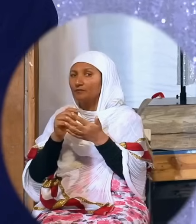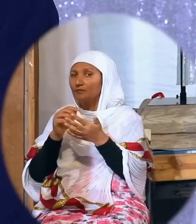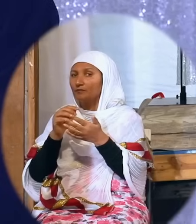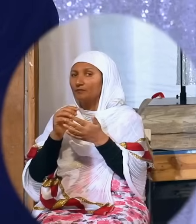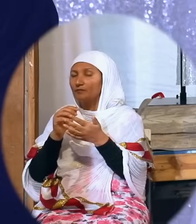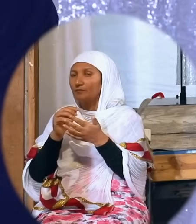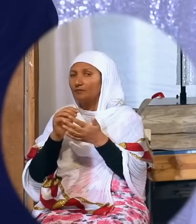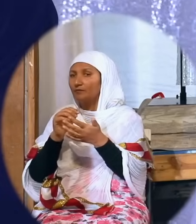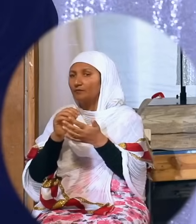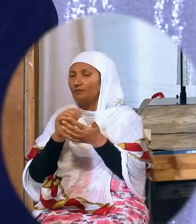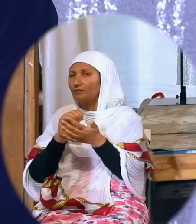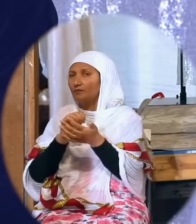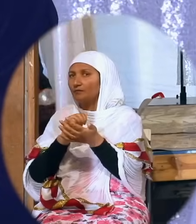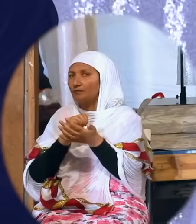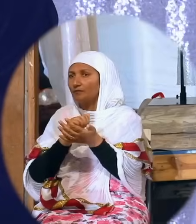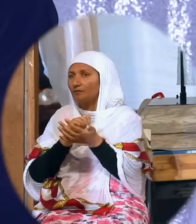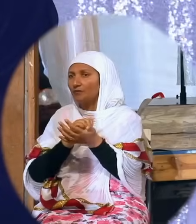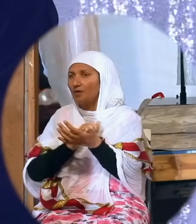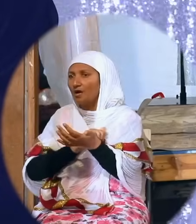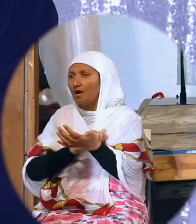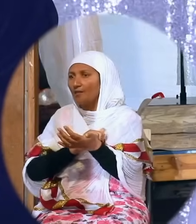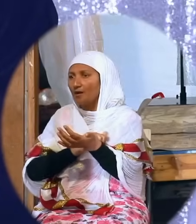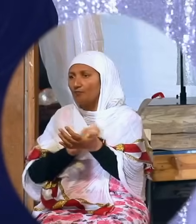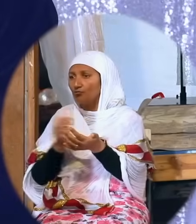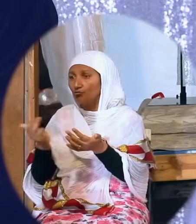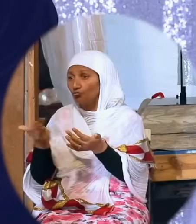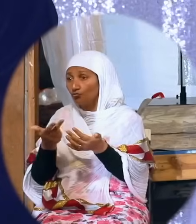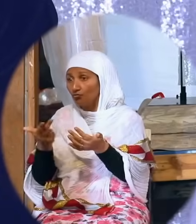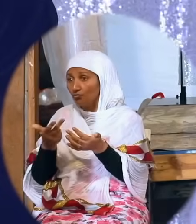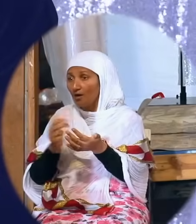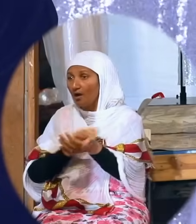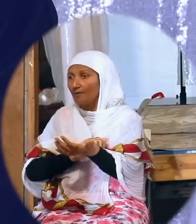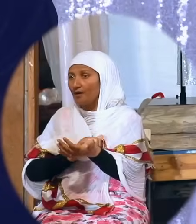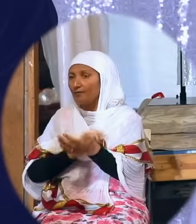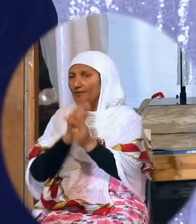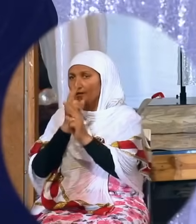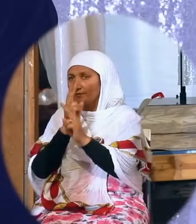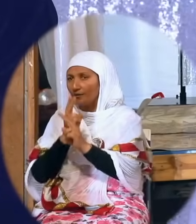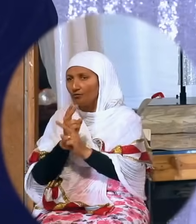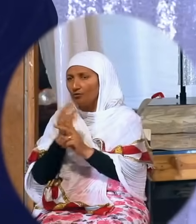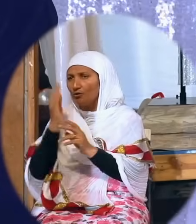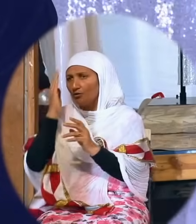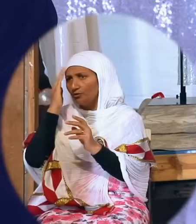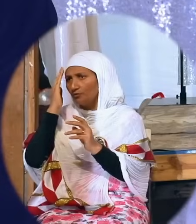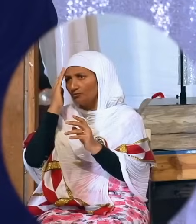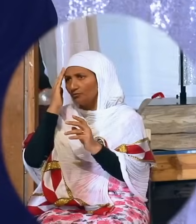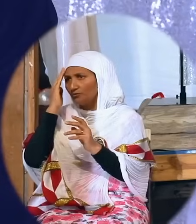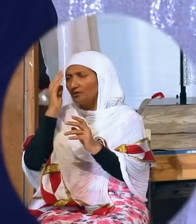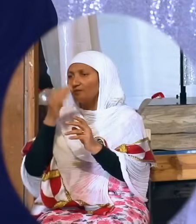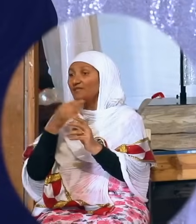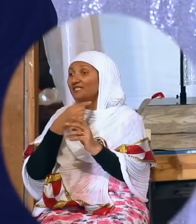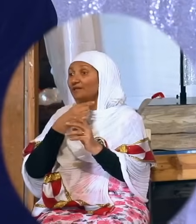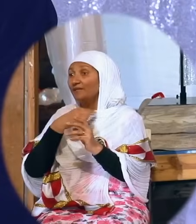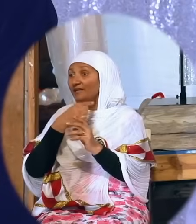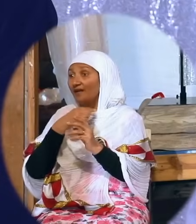አብርሃሚክ ሪሊጅን የሚሉት ሶስቱም አብርሃምን ያከብራሉ ከዚያ ነው መነሻችን የሚሉት እንደምታውቁት በእስልምና ያሉት